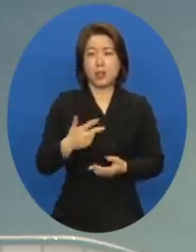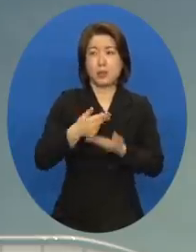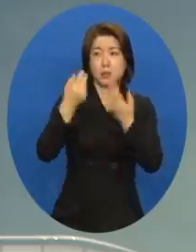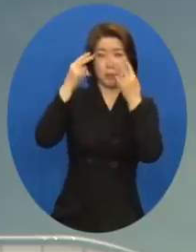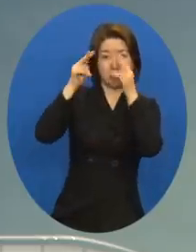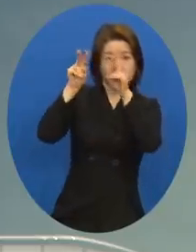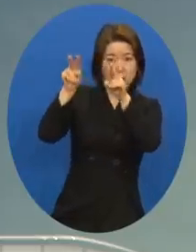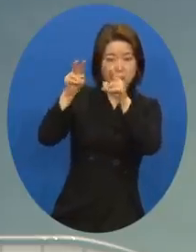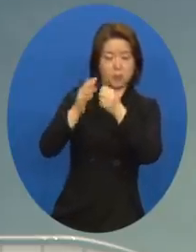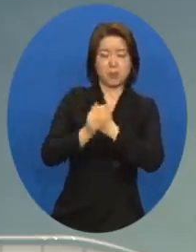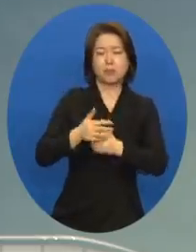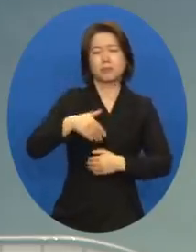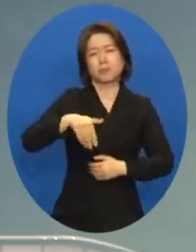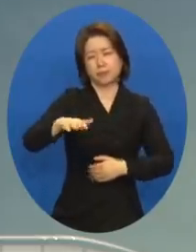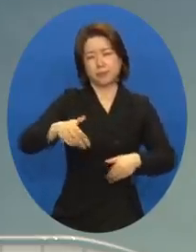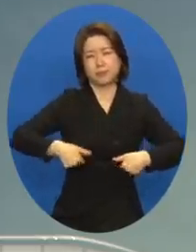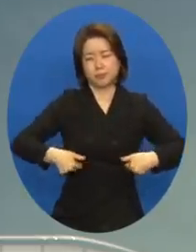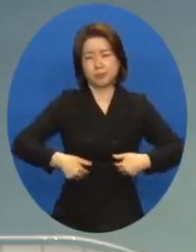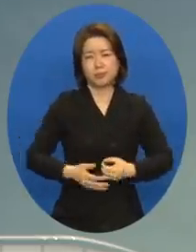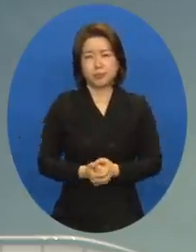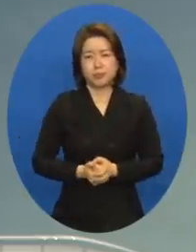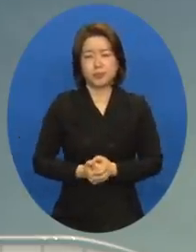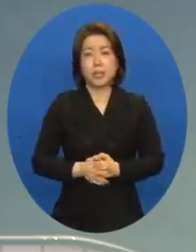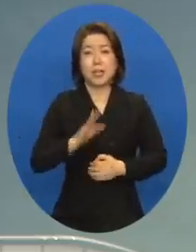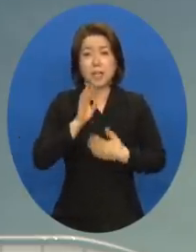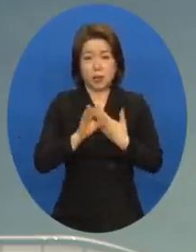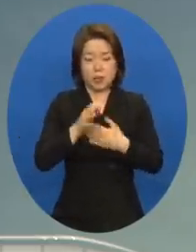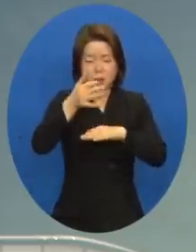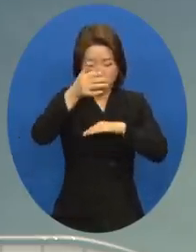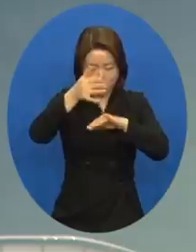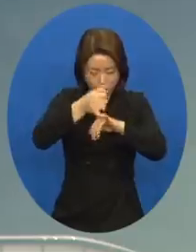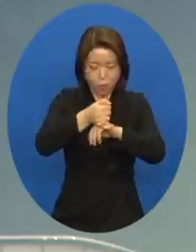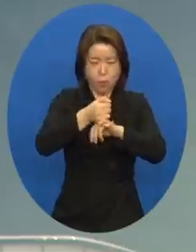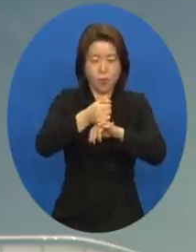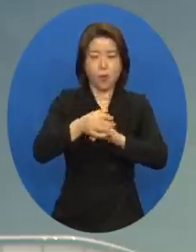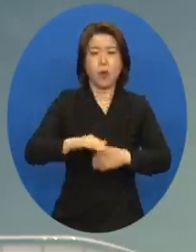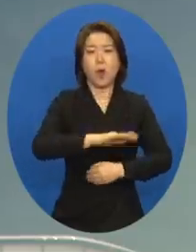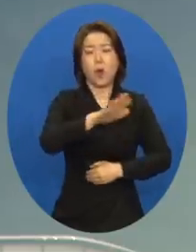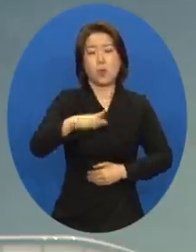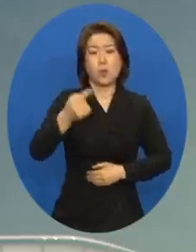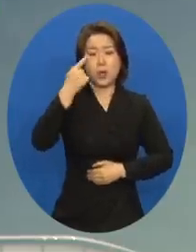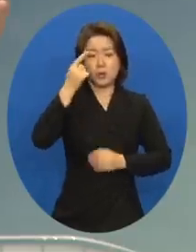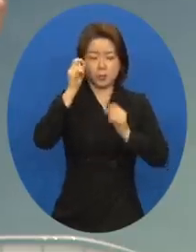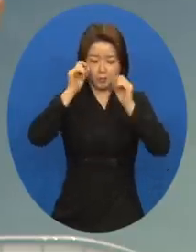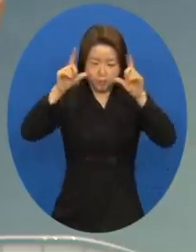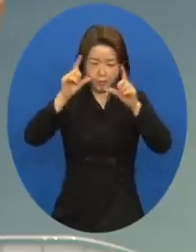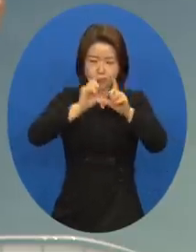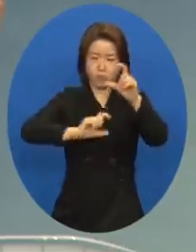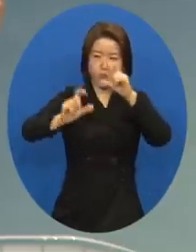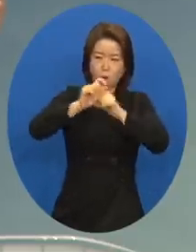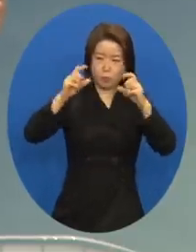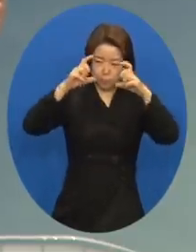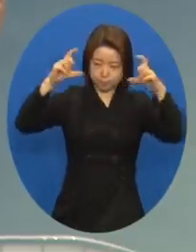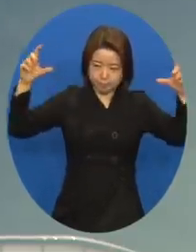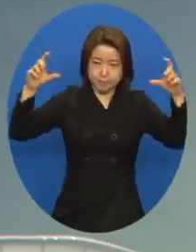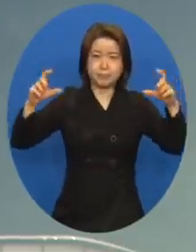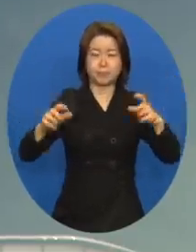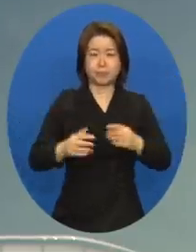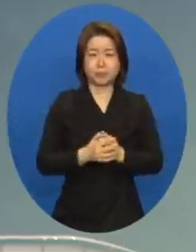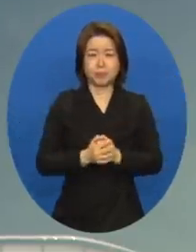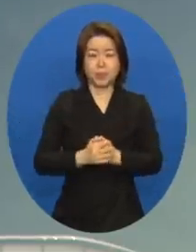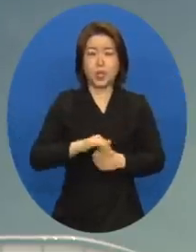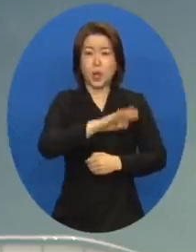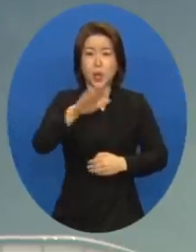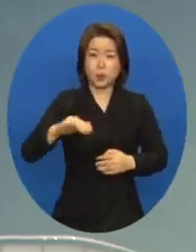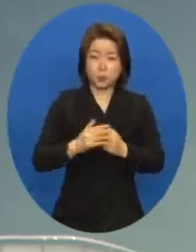바라보며 나가야 됩니다. 그러면 반드시 우리의 눈을 더욱 열어주십니다. 그리고